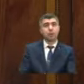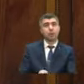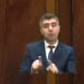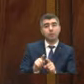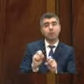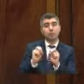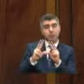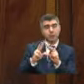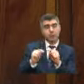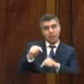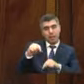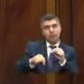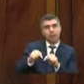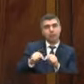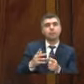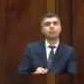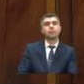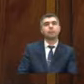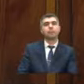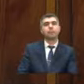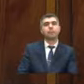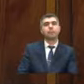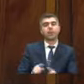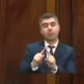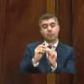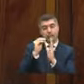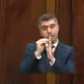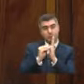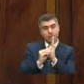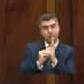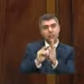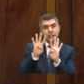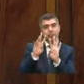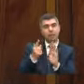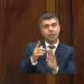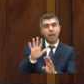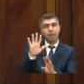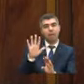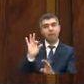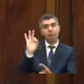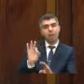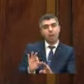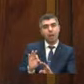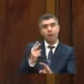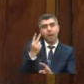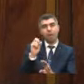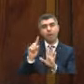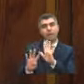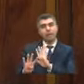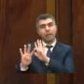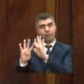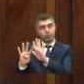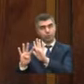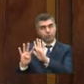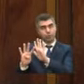تحقق مؤقتا فعلا بتسجيل نسبة بطالة تناهز 8.5% خلال الفصل الثاني من سنة 2019،